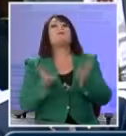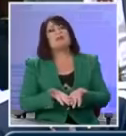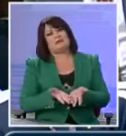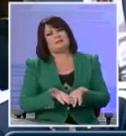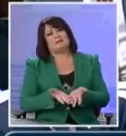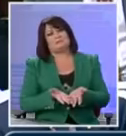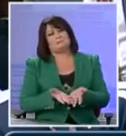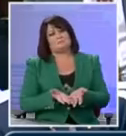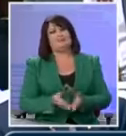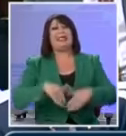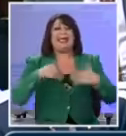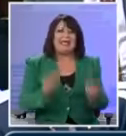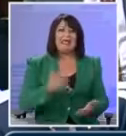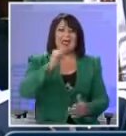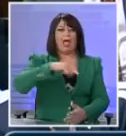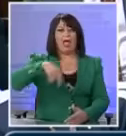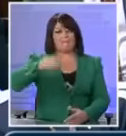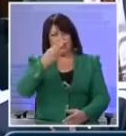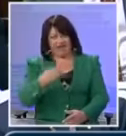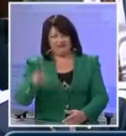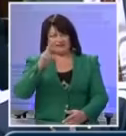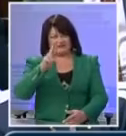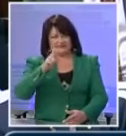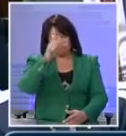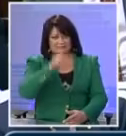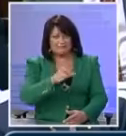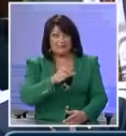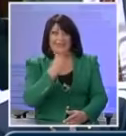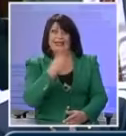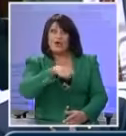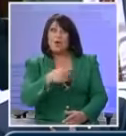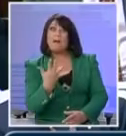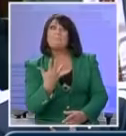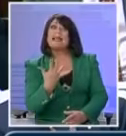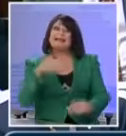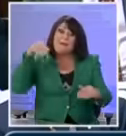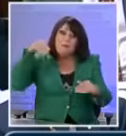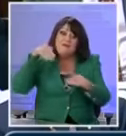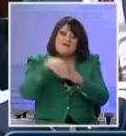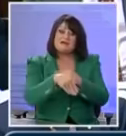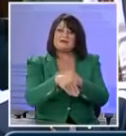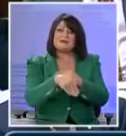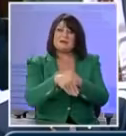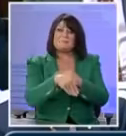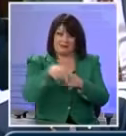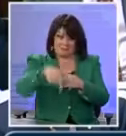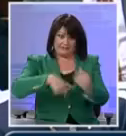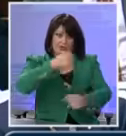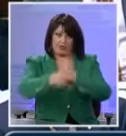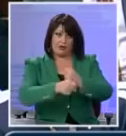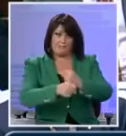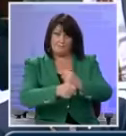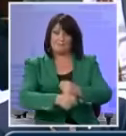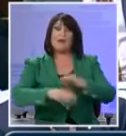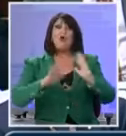λοιπόν η αεπ θα έχετε αύξηση στην οποία πάτε σε ύφεση 2,5 πάτε κύριε πρόεδρε για φέτος